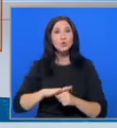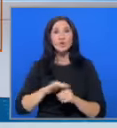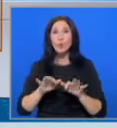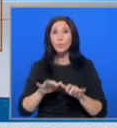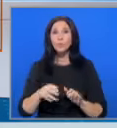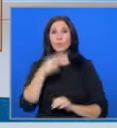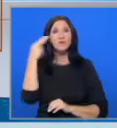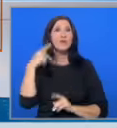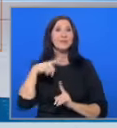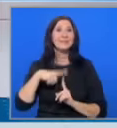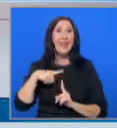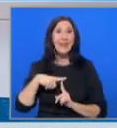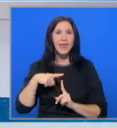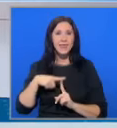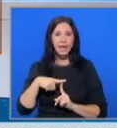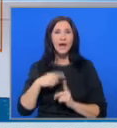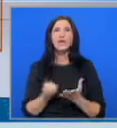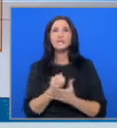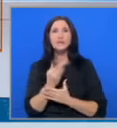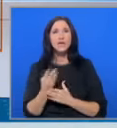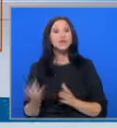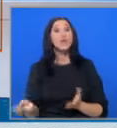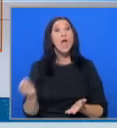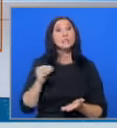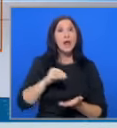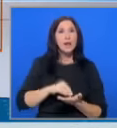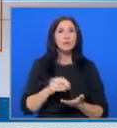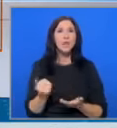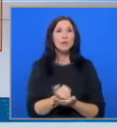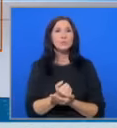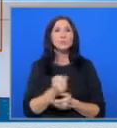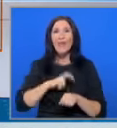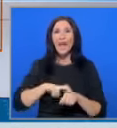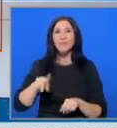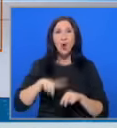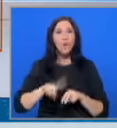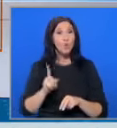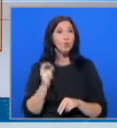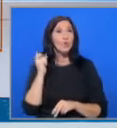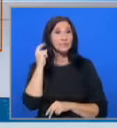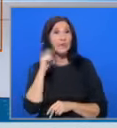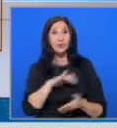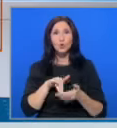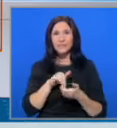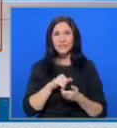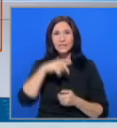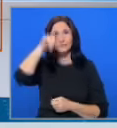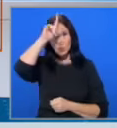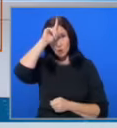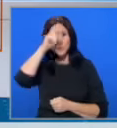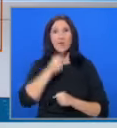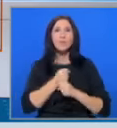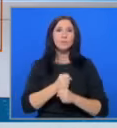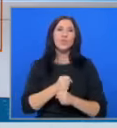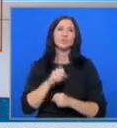софтуерната компания Телерик. Възраждане заложиха на икономиста Даян Николов, който е председател на организацията в столицата